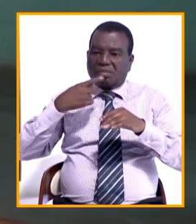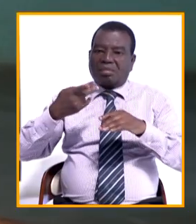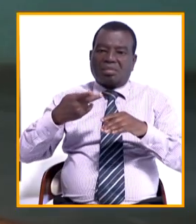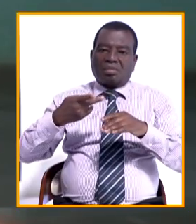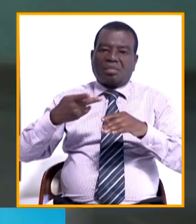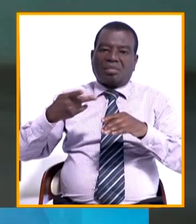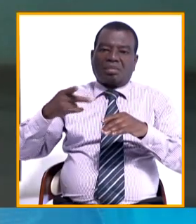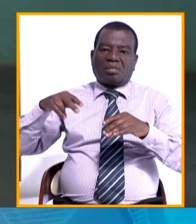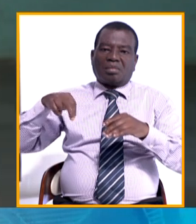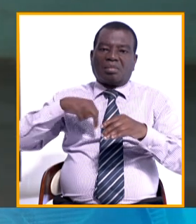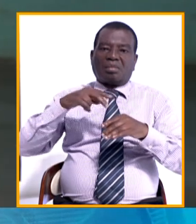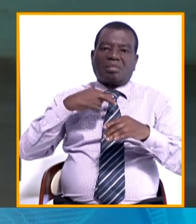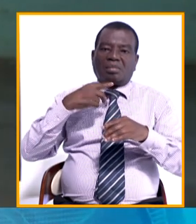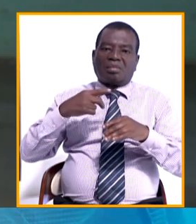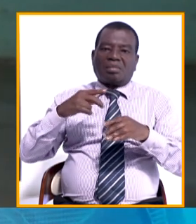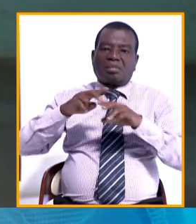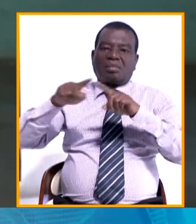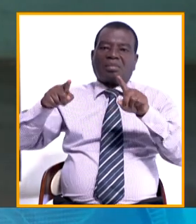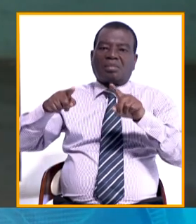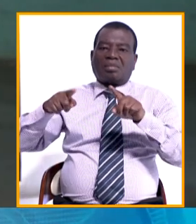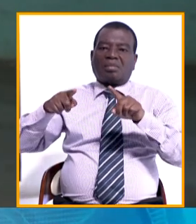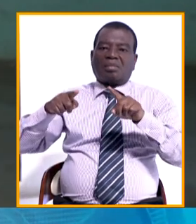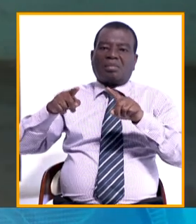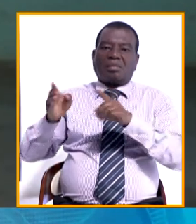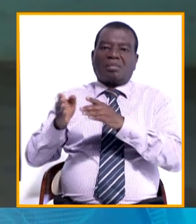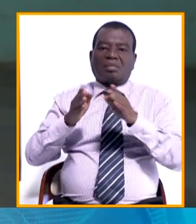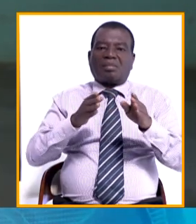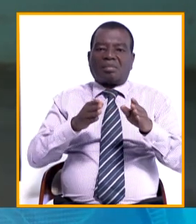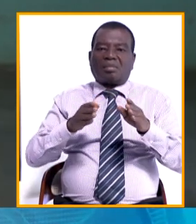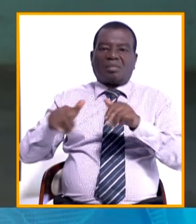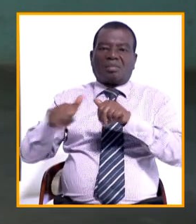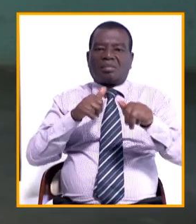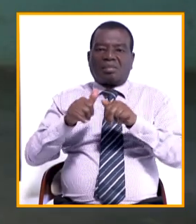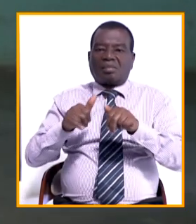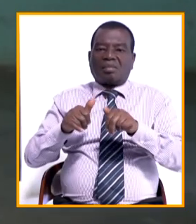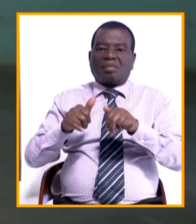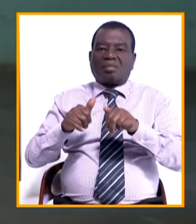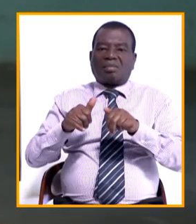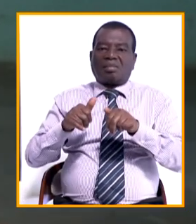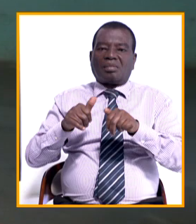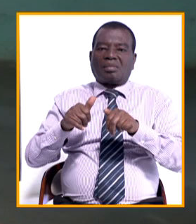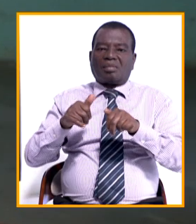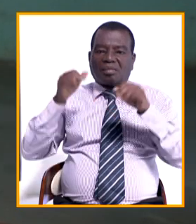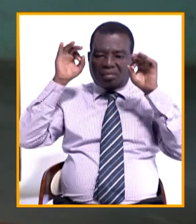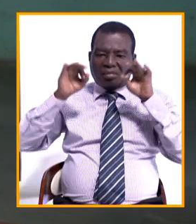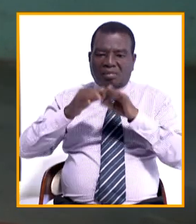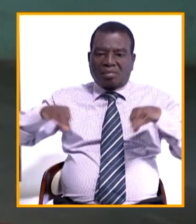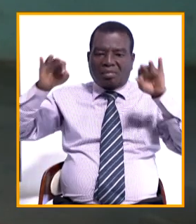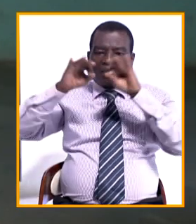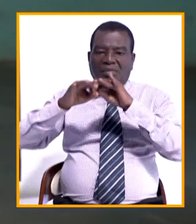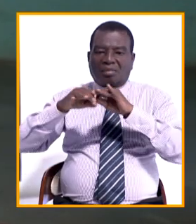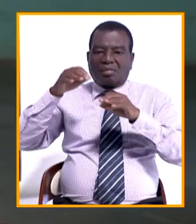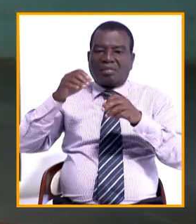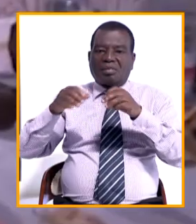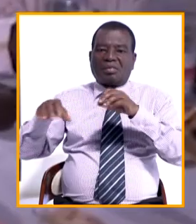prononce. Non, ce n'est pas une obligation, mais Mauloud, on classe ça dans les actions mandoubles. Tu le fais, tu as des mérites, tu ne fais pas, tu